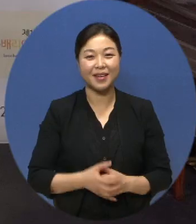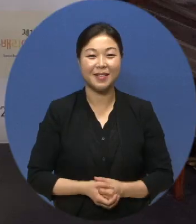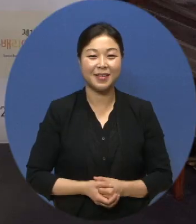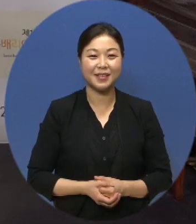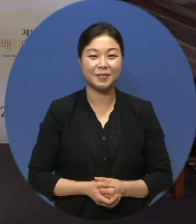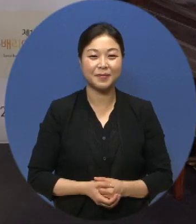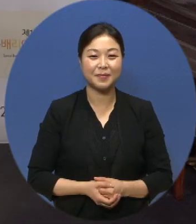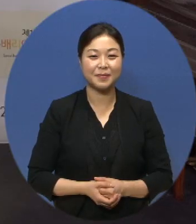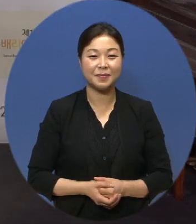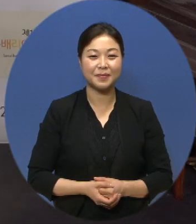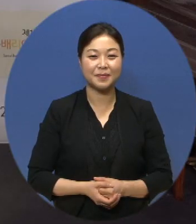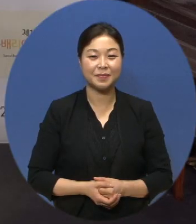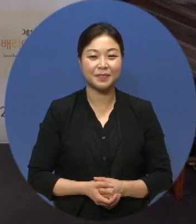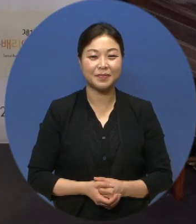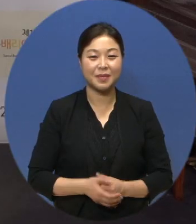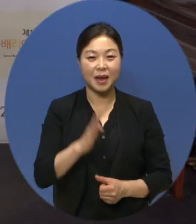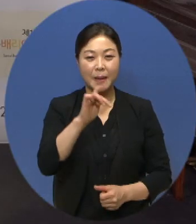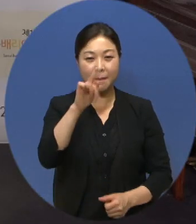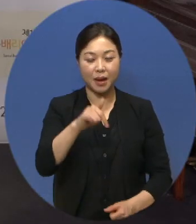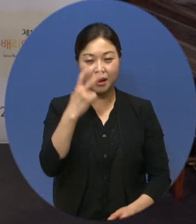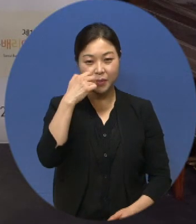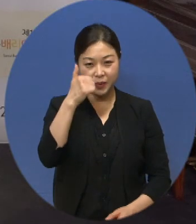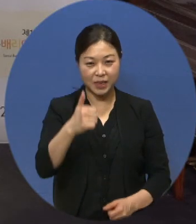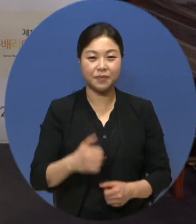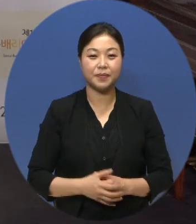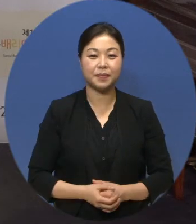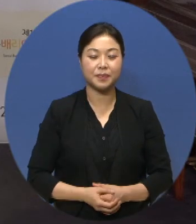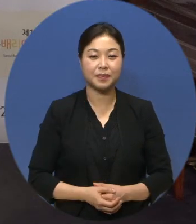네. 그리고 박현경 감독님.